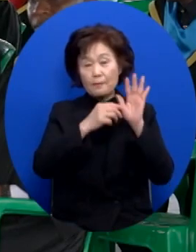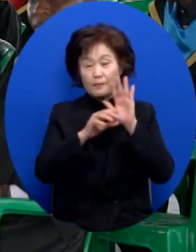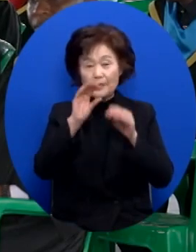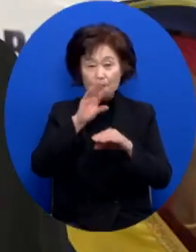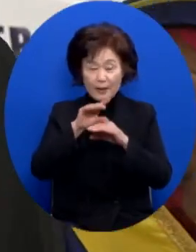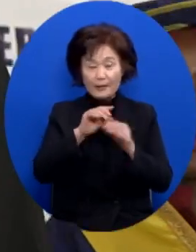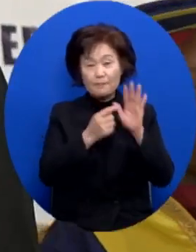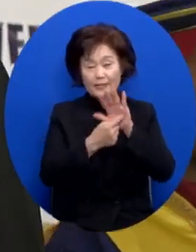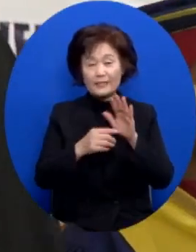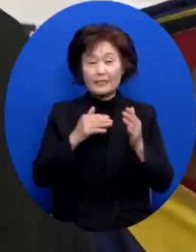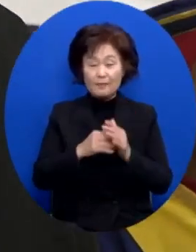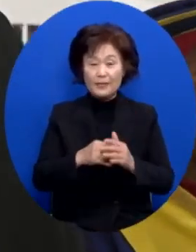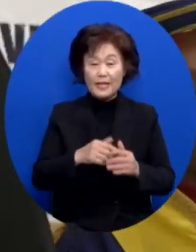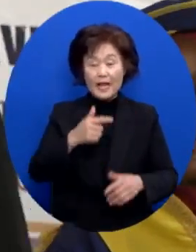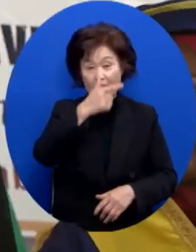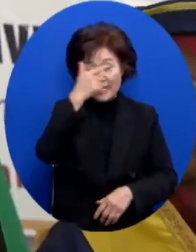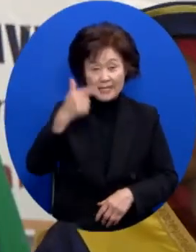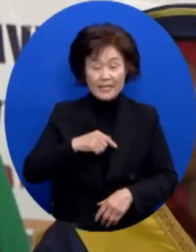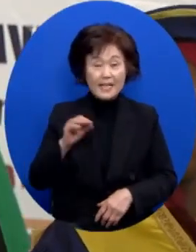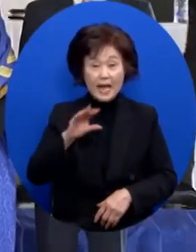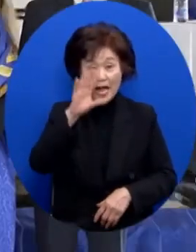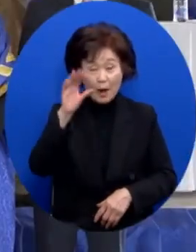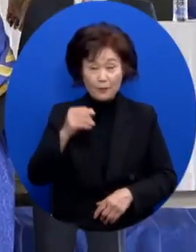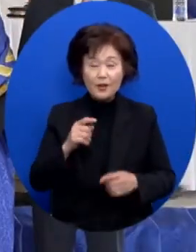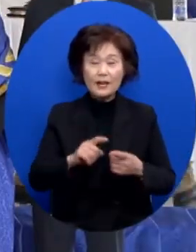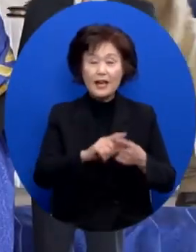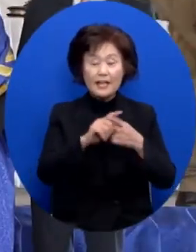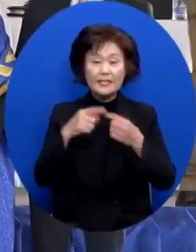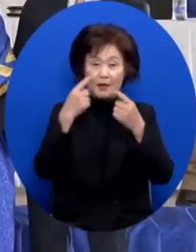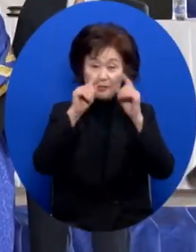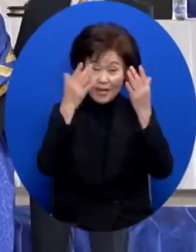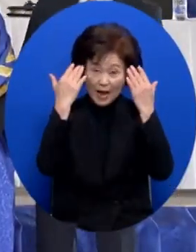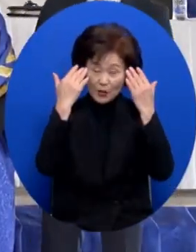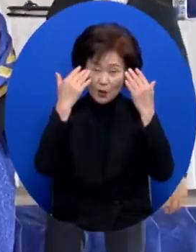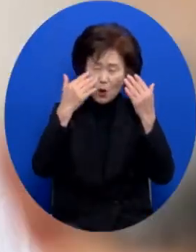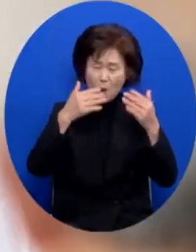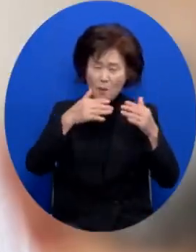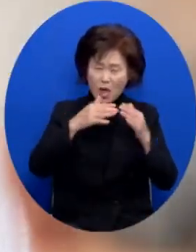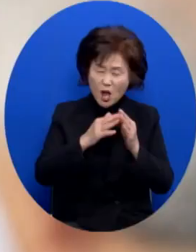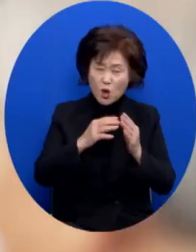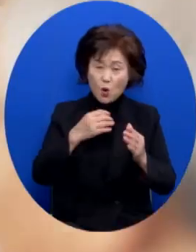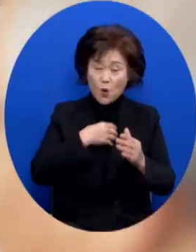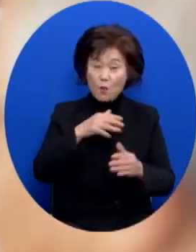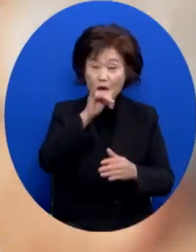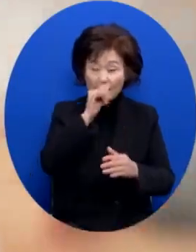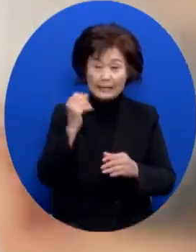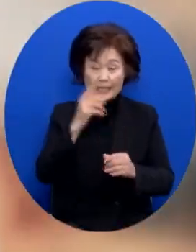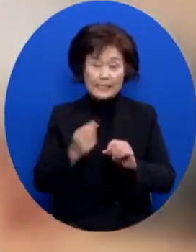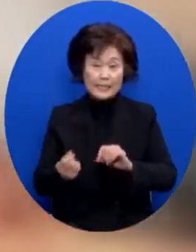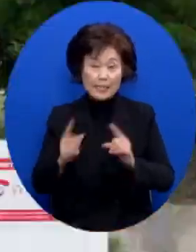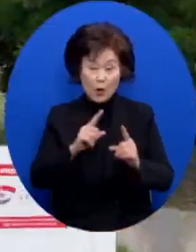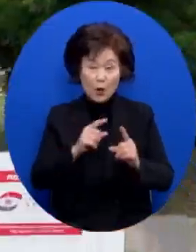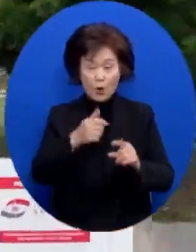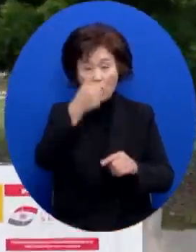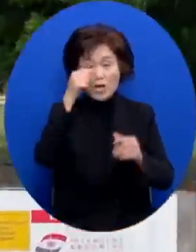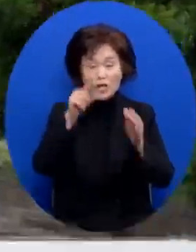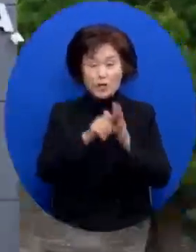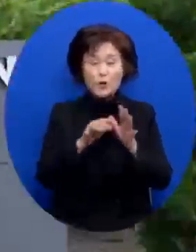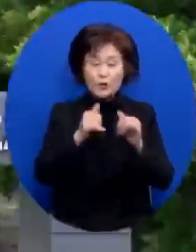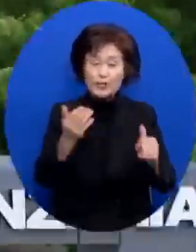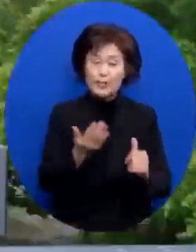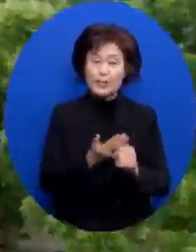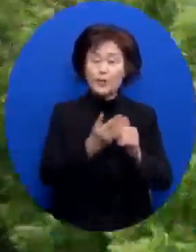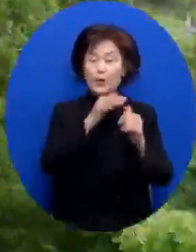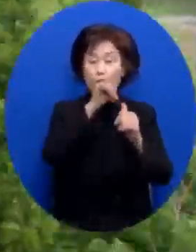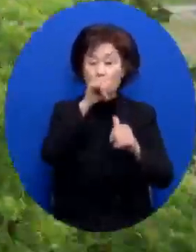위기에 처한 탄자니아 아프리카 연합대학교를 다시 일으키고 아프리카의 기독 인재를 양성하는 과정을 특집